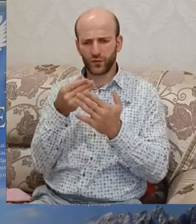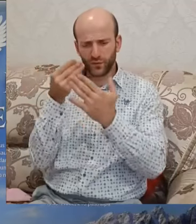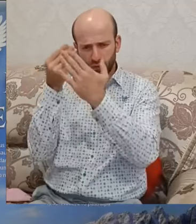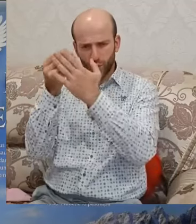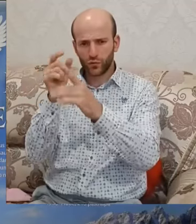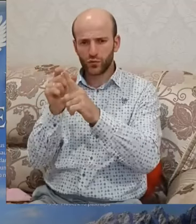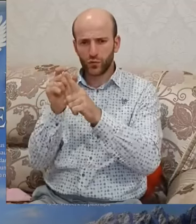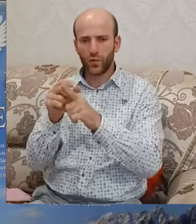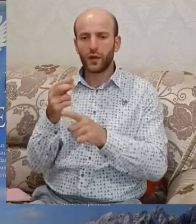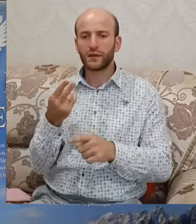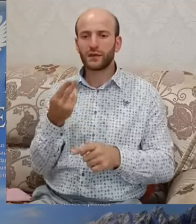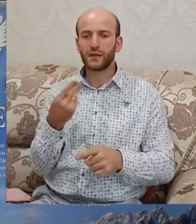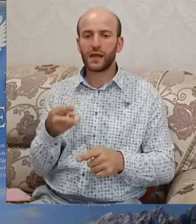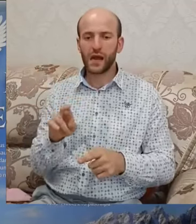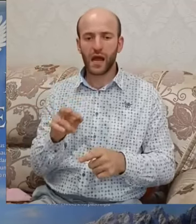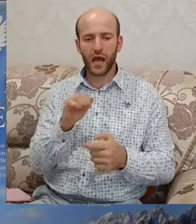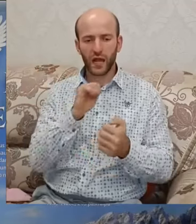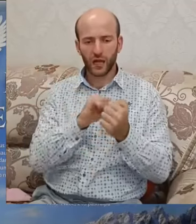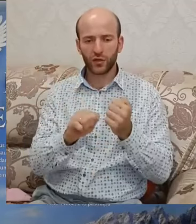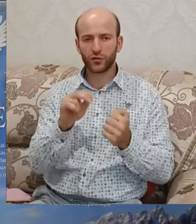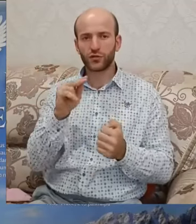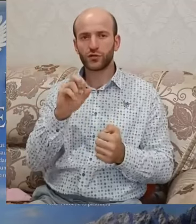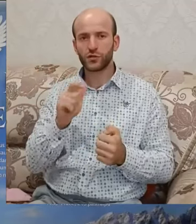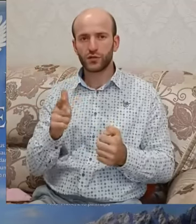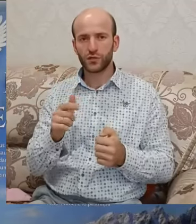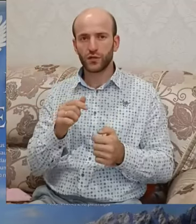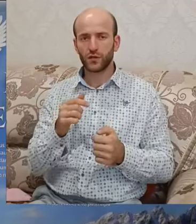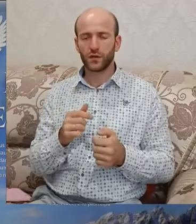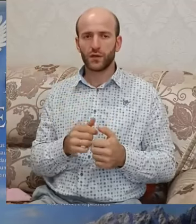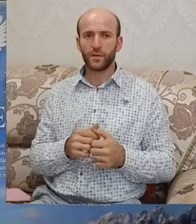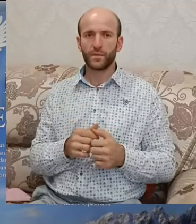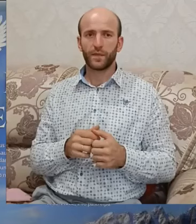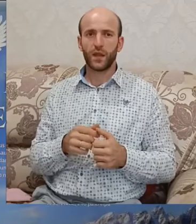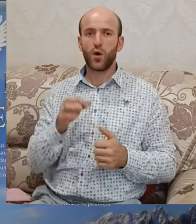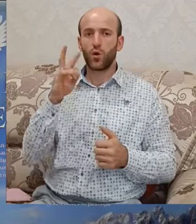Ir jis turėjo mirti, kad aš asmeniškai ir tu gyventum.